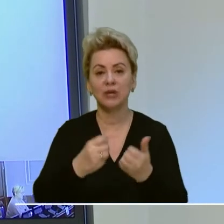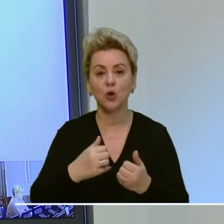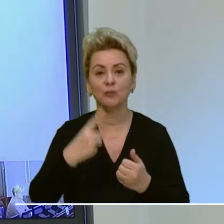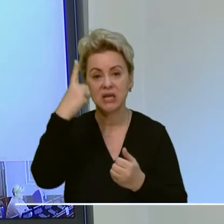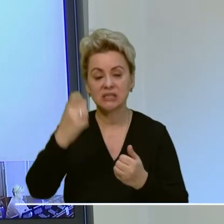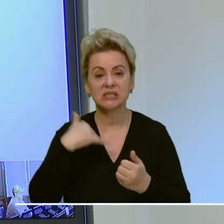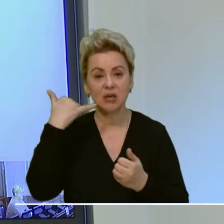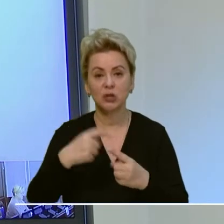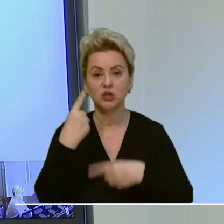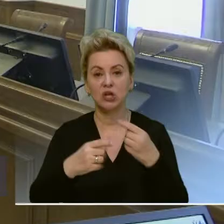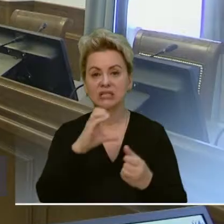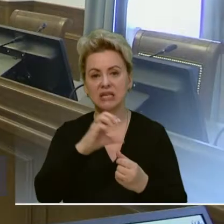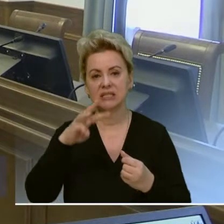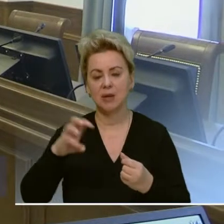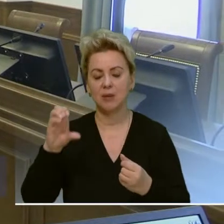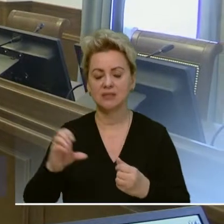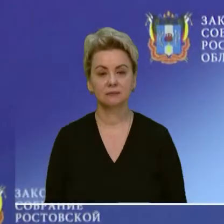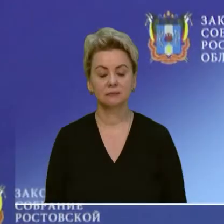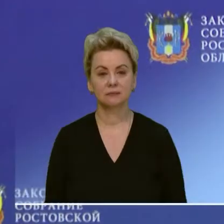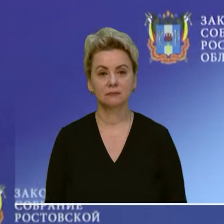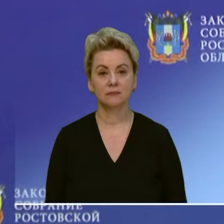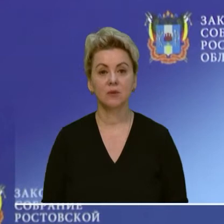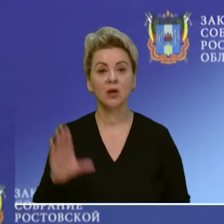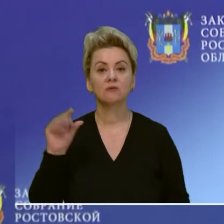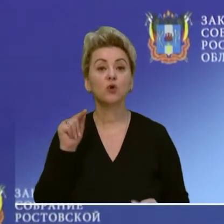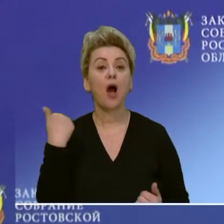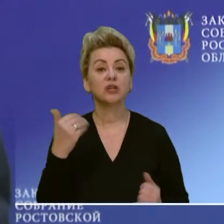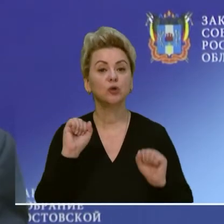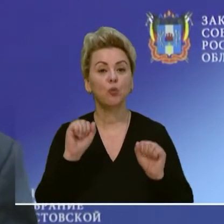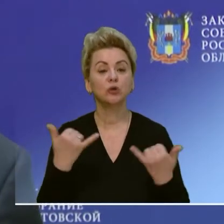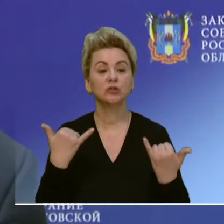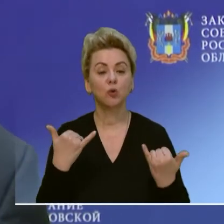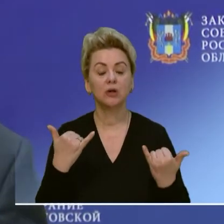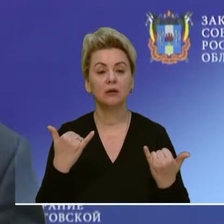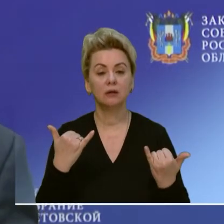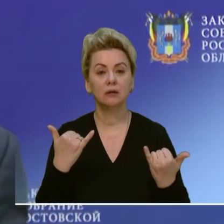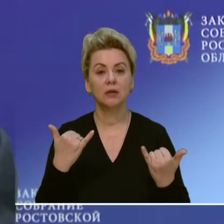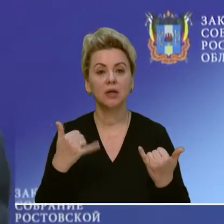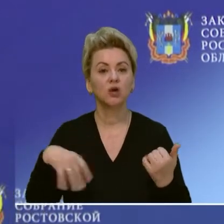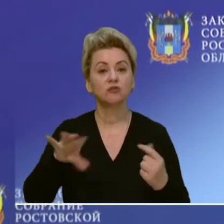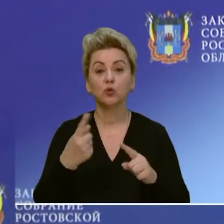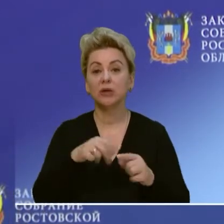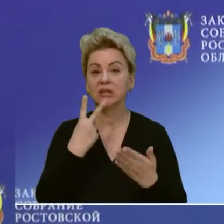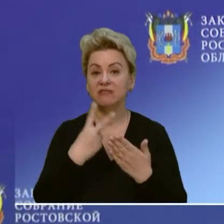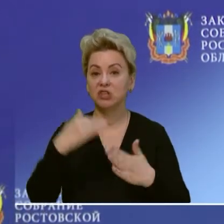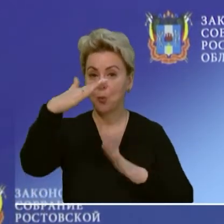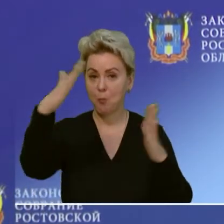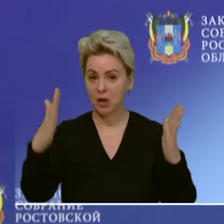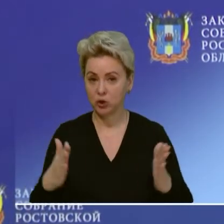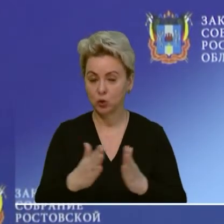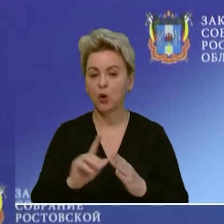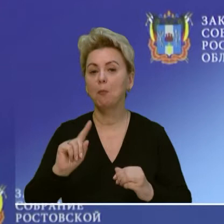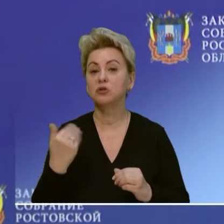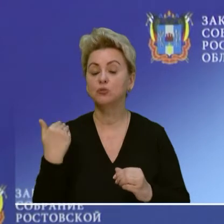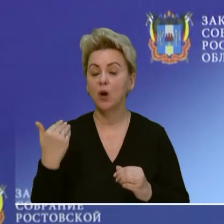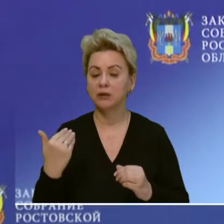звонка посредством СМС-сообщений. Все они могут, тем более сейчас... Все это видно по монитору, вот почему